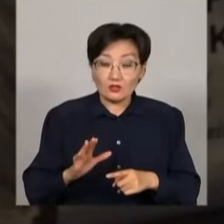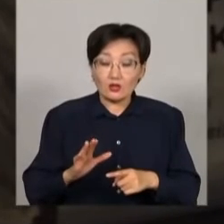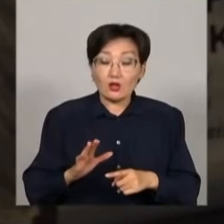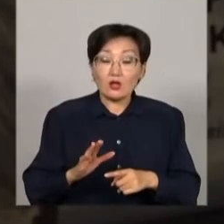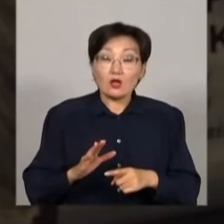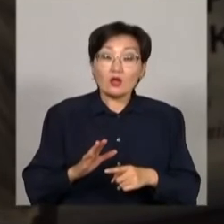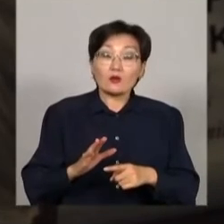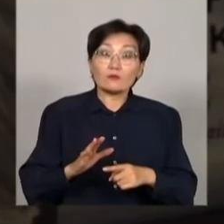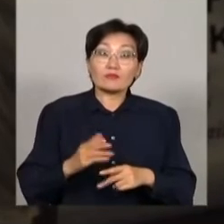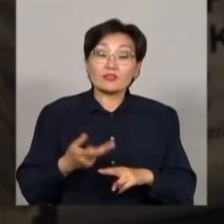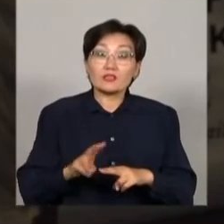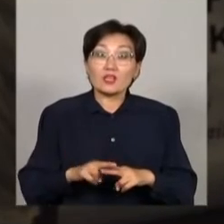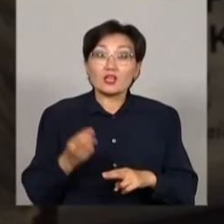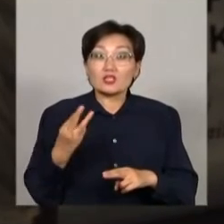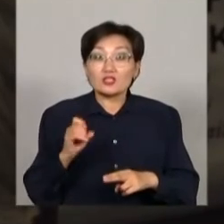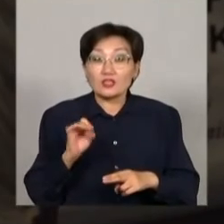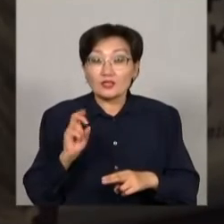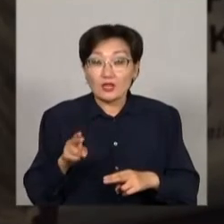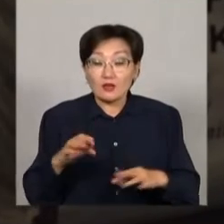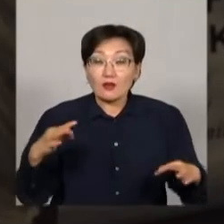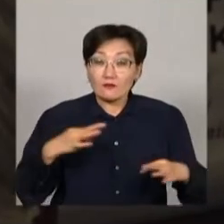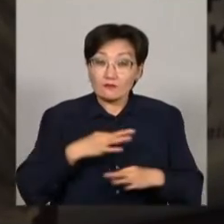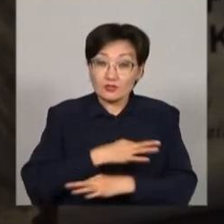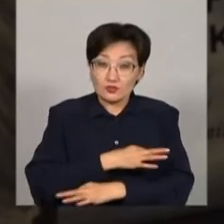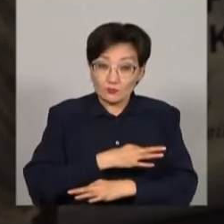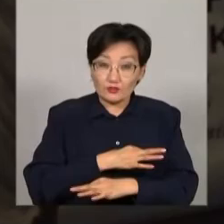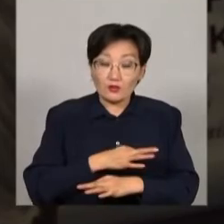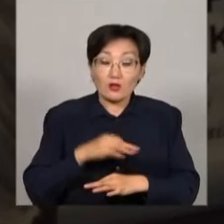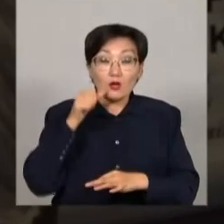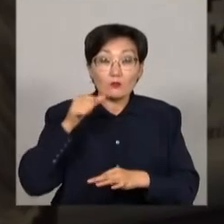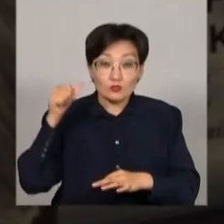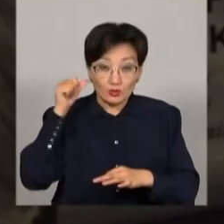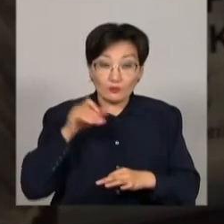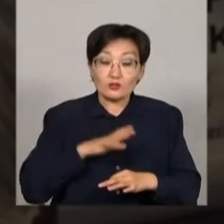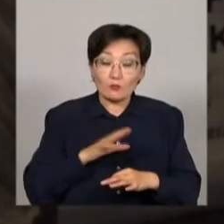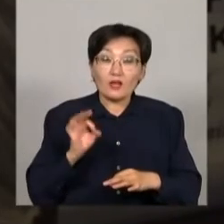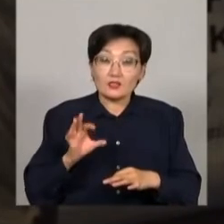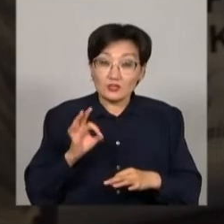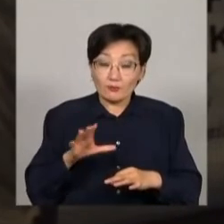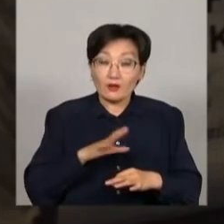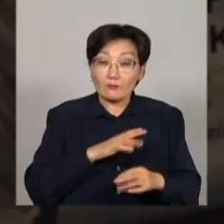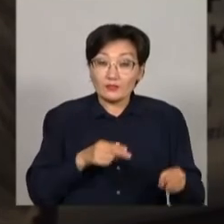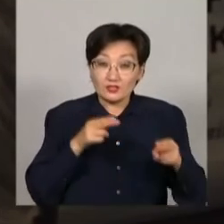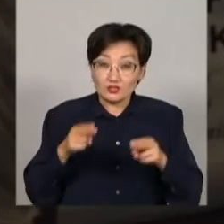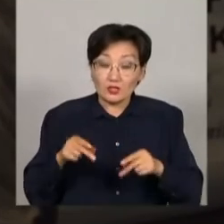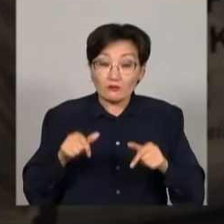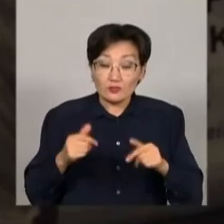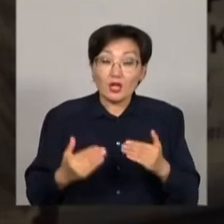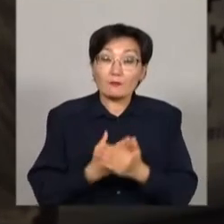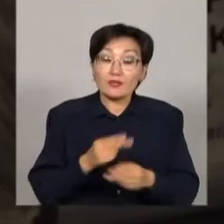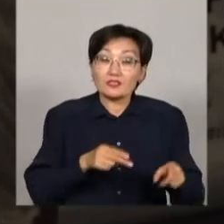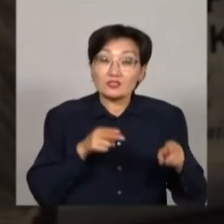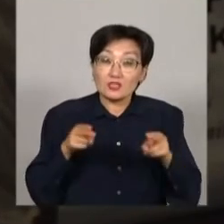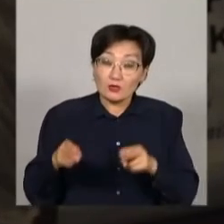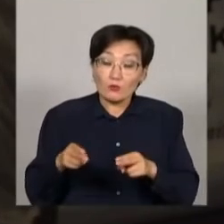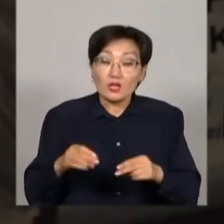вот Петр Шарик, тоже из Венгрии. Он в том году был на фестивале в октябре. В этом году опять приехал. И вот с ним,